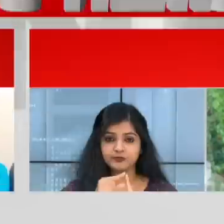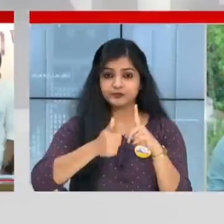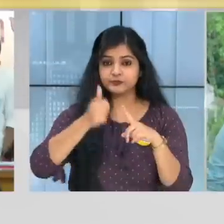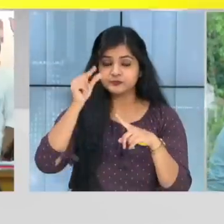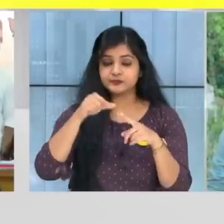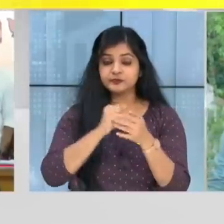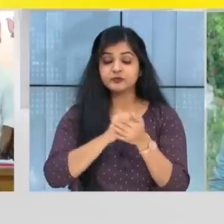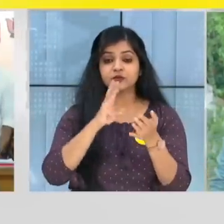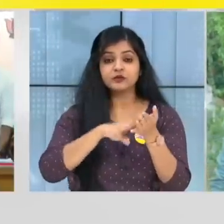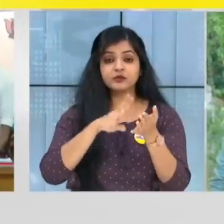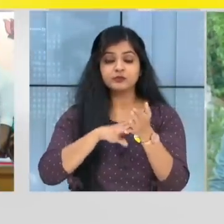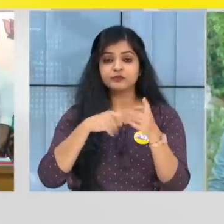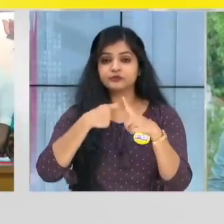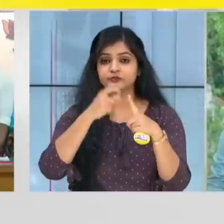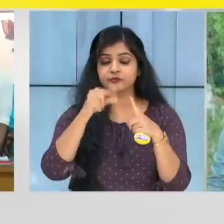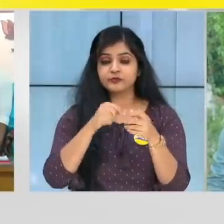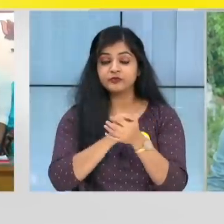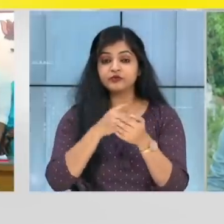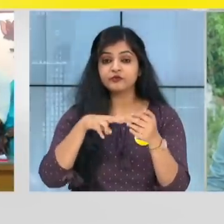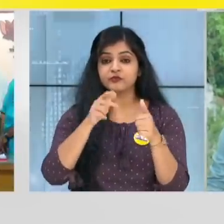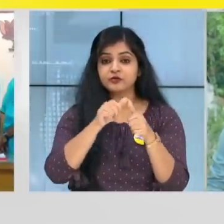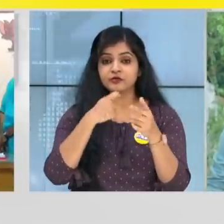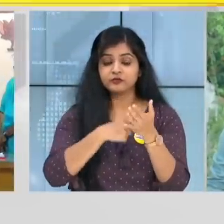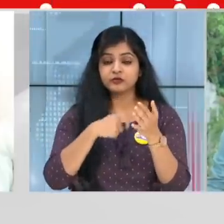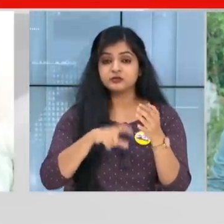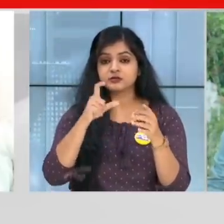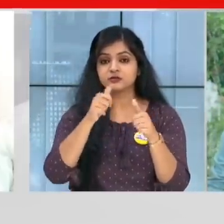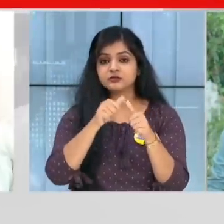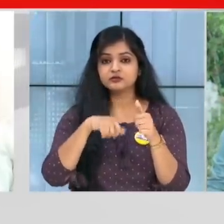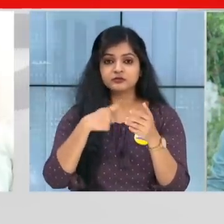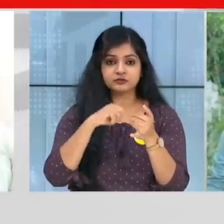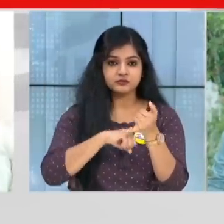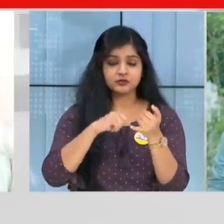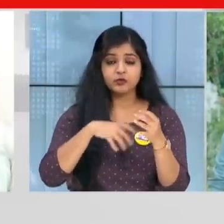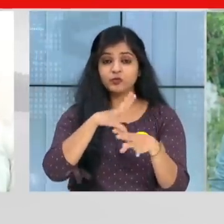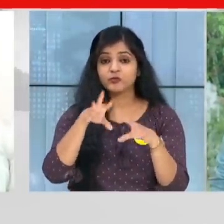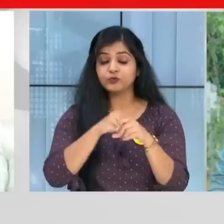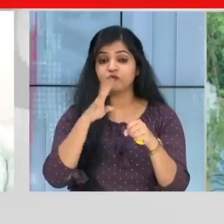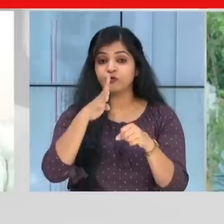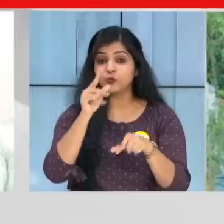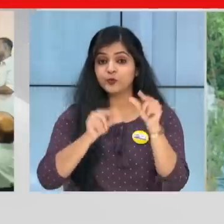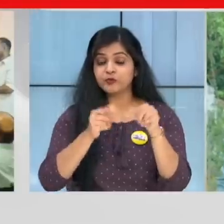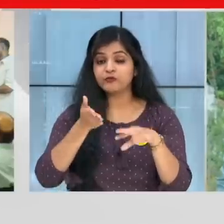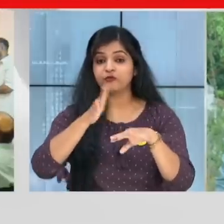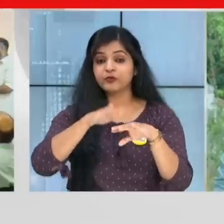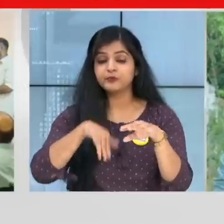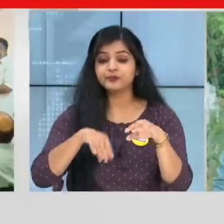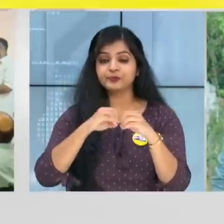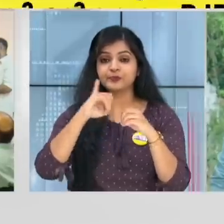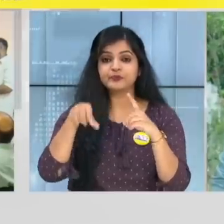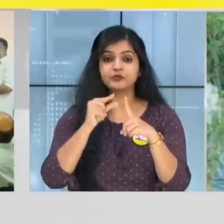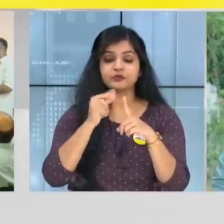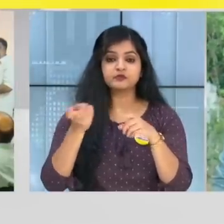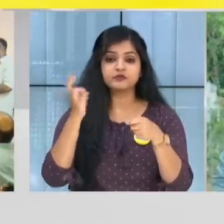KG അരവിന്ദാക്ഷൻ, VA രവീന്ദ്രൻ, CA സജീവ് എന്നിങ്ങനെ 4 പേരാണ് ഈ കോൺഗ്രസിലേക്ക് എത്തിയിരിക്കുന്നത്. BJP കേന്ദ്രങ്ങൾ പറയുന്നത് കൂടുതൽ